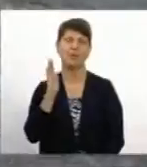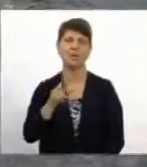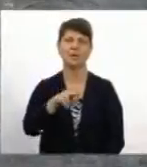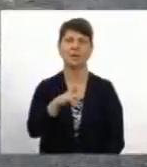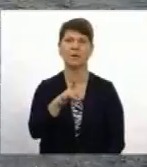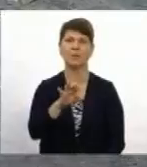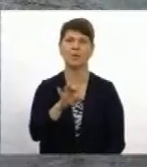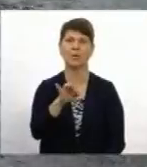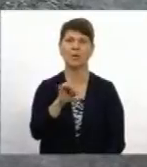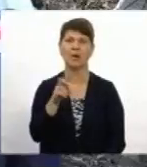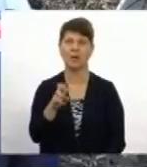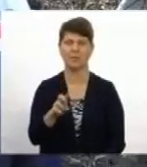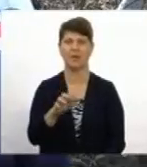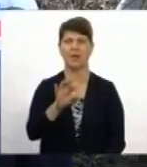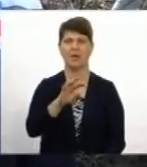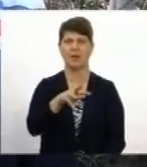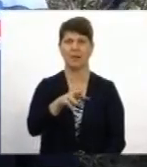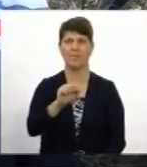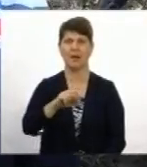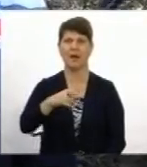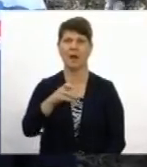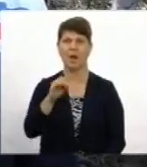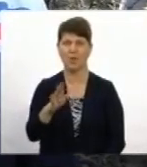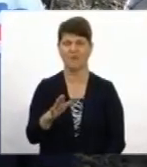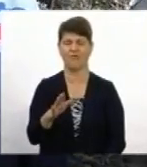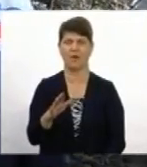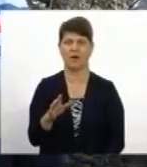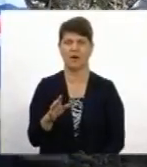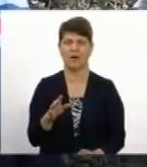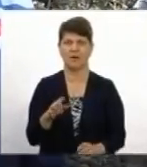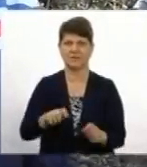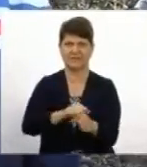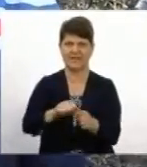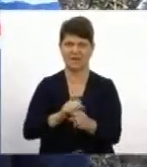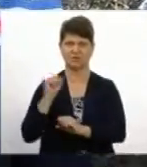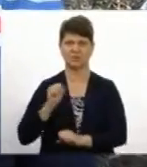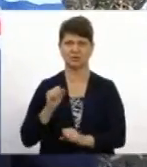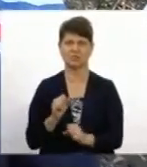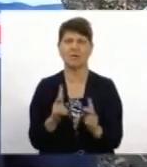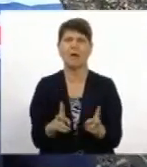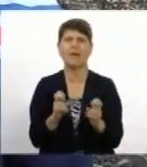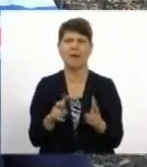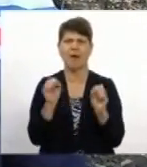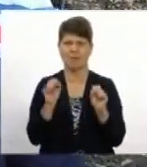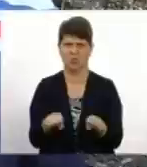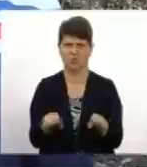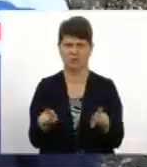повний мішок сміття. Як можна буде, вибачте за таке слово, свиньми, щоб прямо до річки викидати мусор?